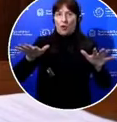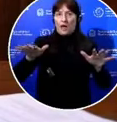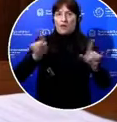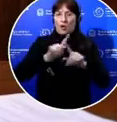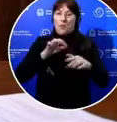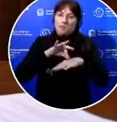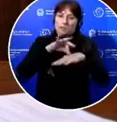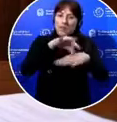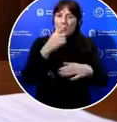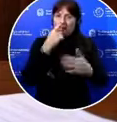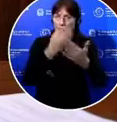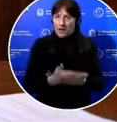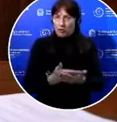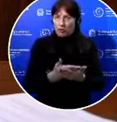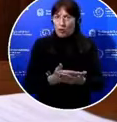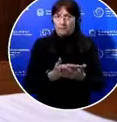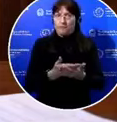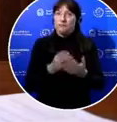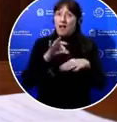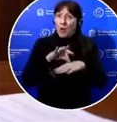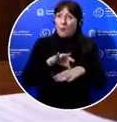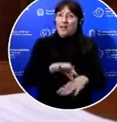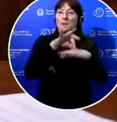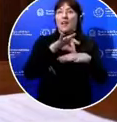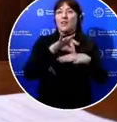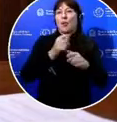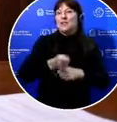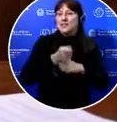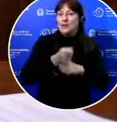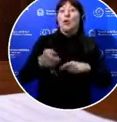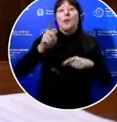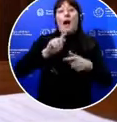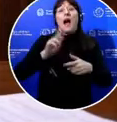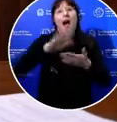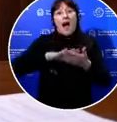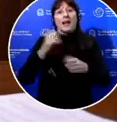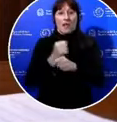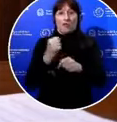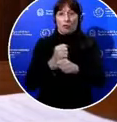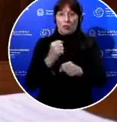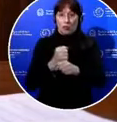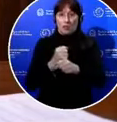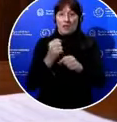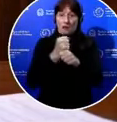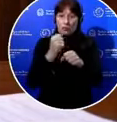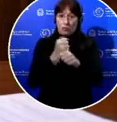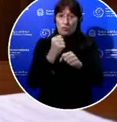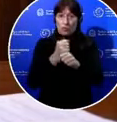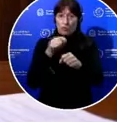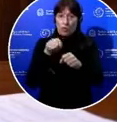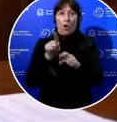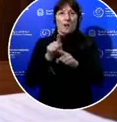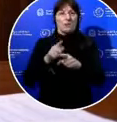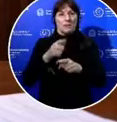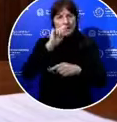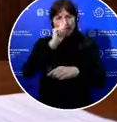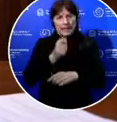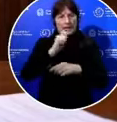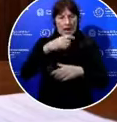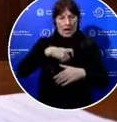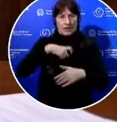accompagnamento adeguato, un accompagnamento a ritrovare se stessi, ma anche ad un lavoro come dignità della persona.